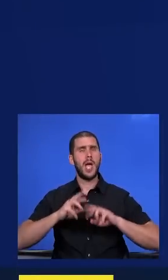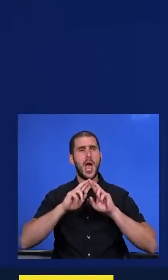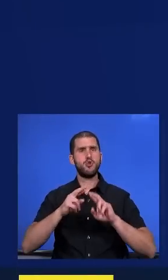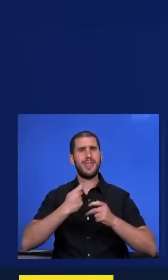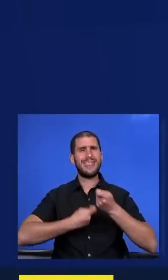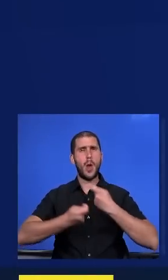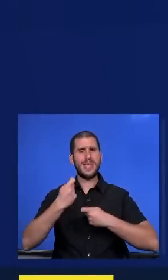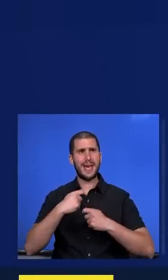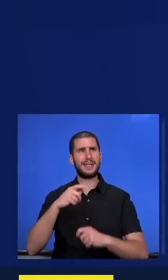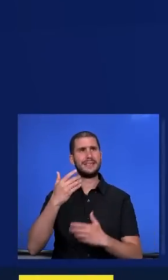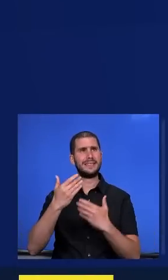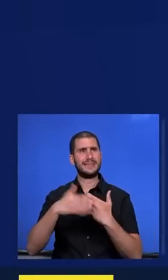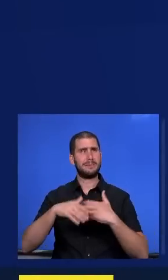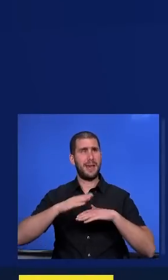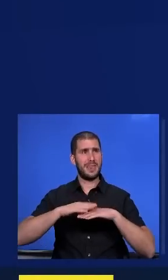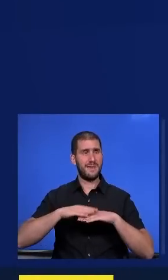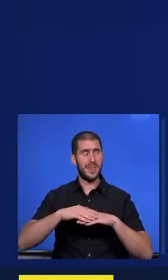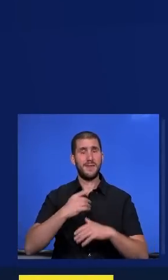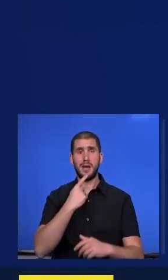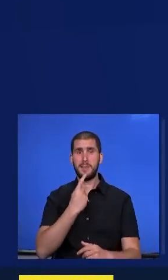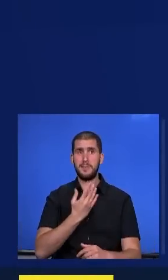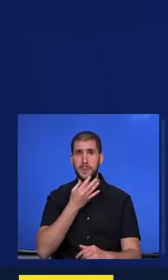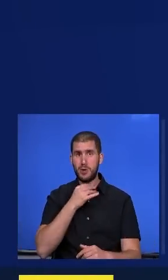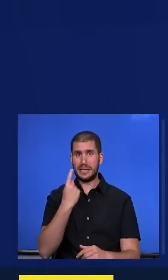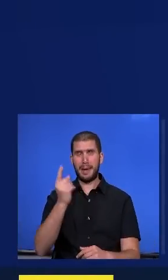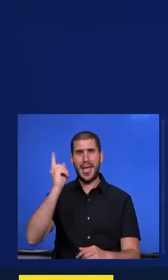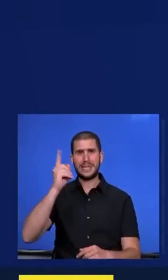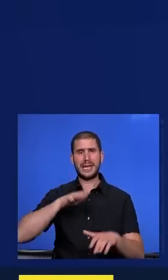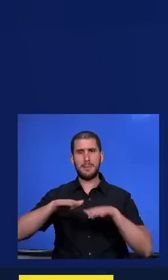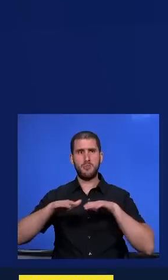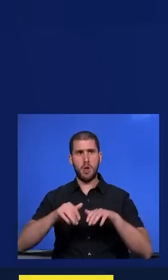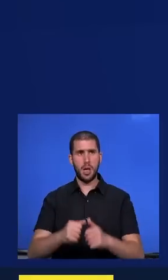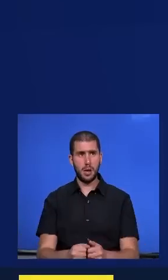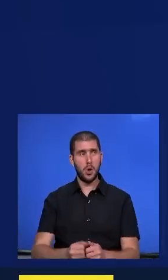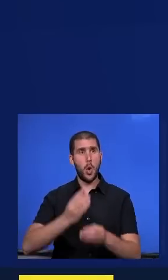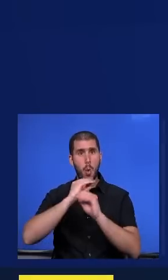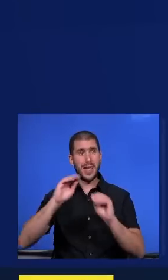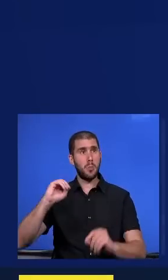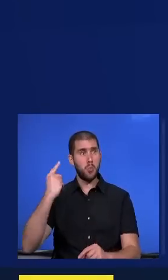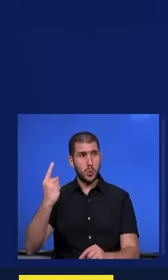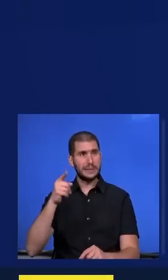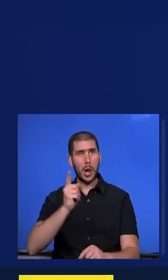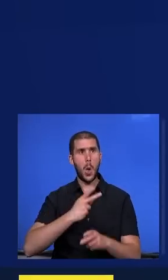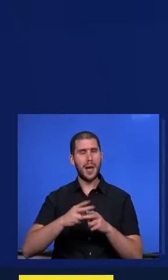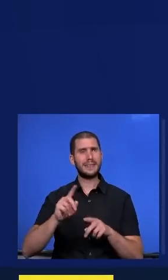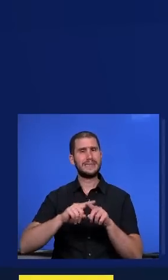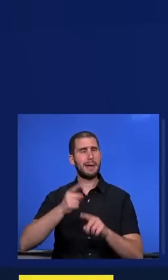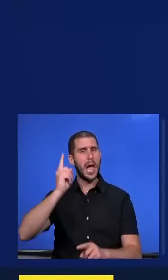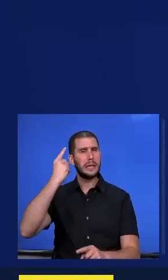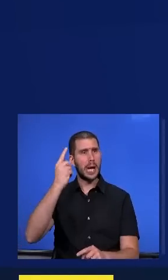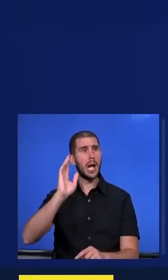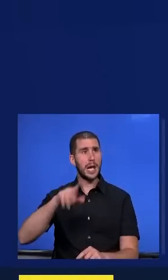ערך סיימה היום את תפקידה והרשתה לעצמה להזהיר את הממשלה. הודעת מודי'ס מהווה לא רק סימן הזרה, אלא